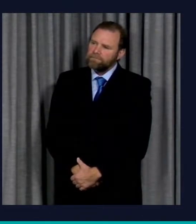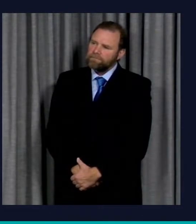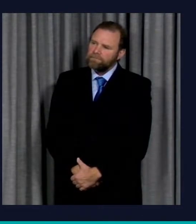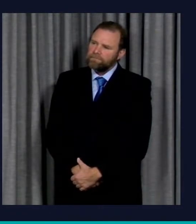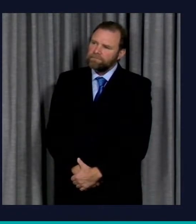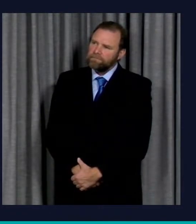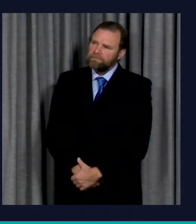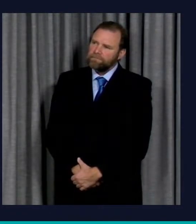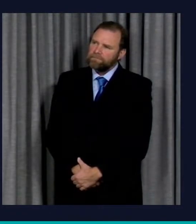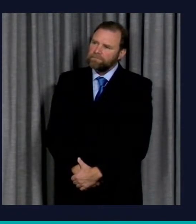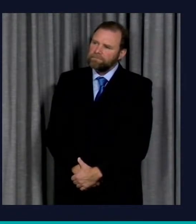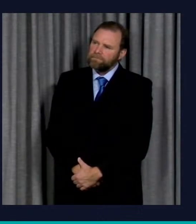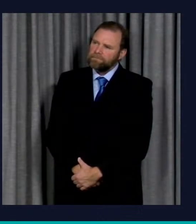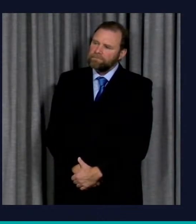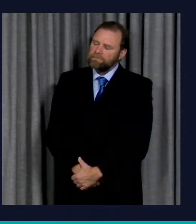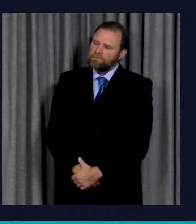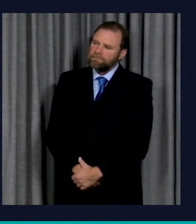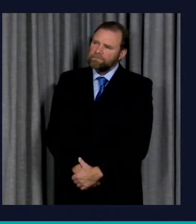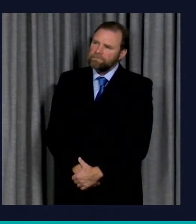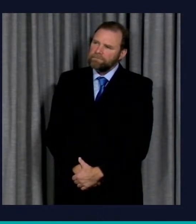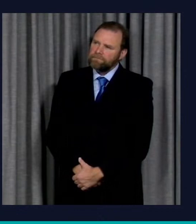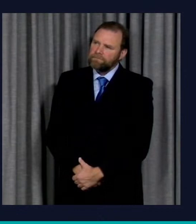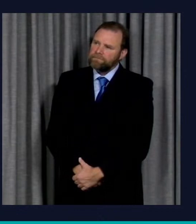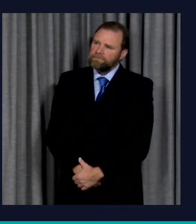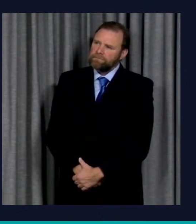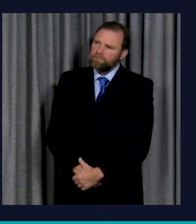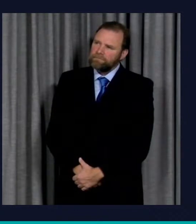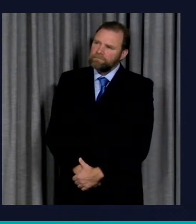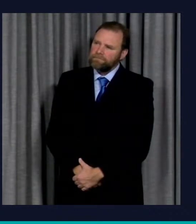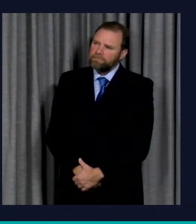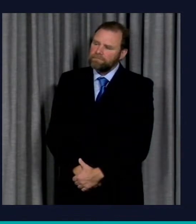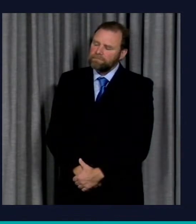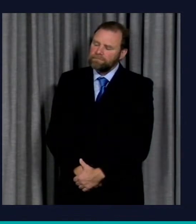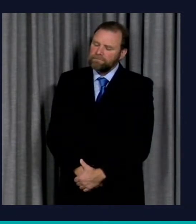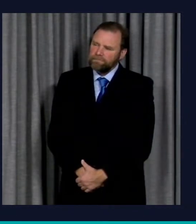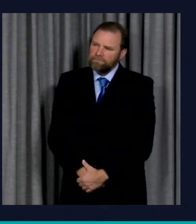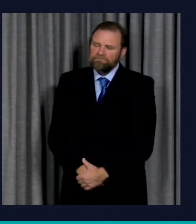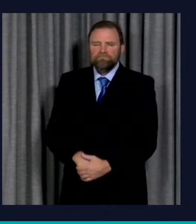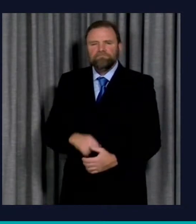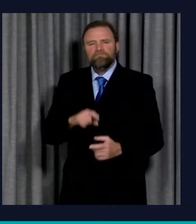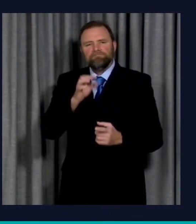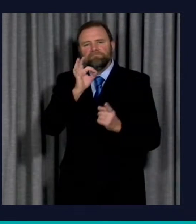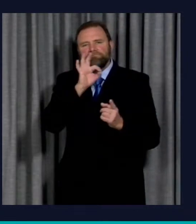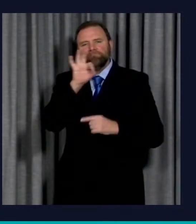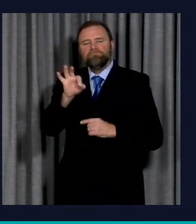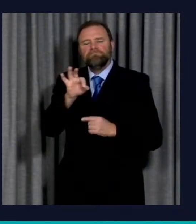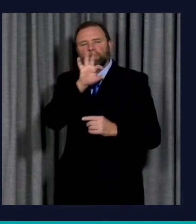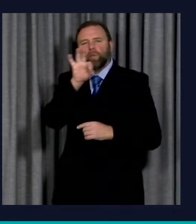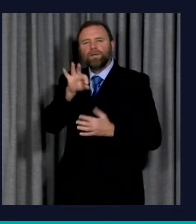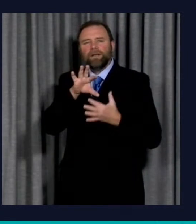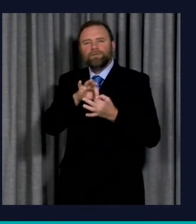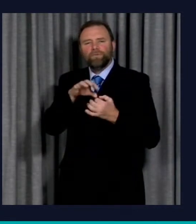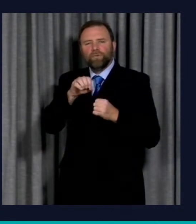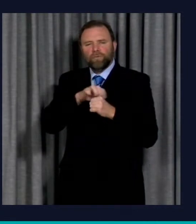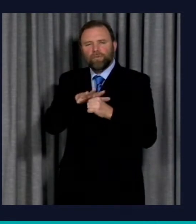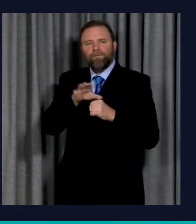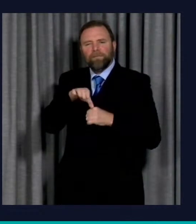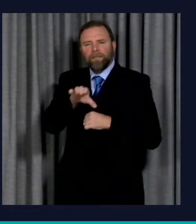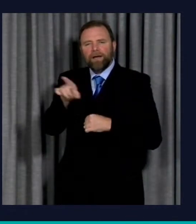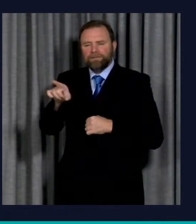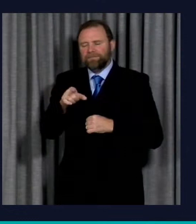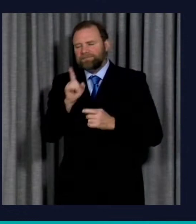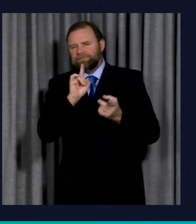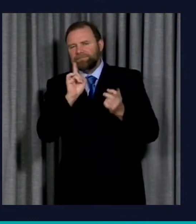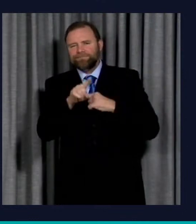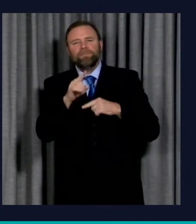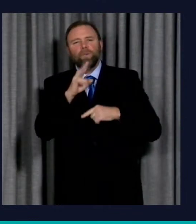argyfnerthu ar y pas. So bydd y passes yn defnyddiol I ni yn y dyfodol,